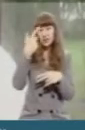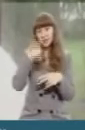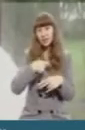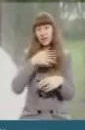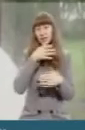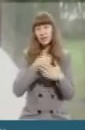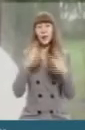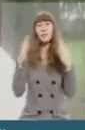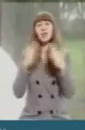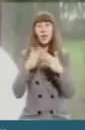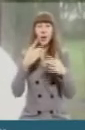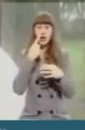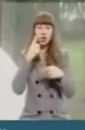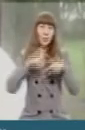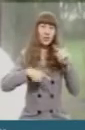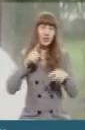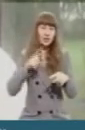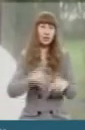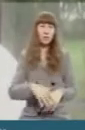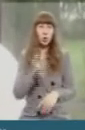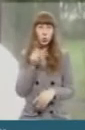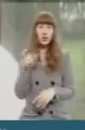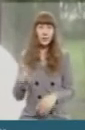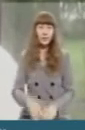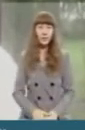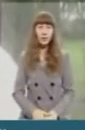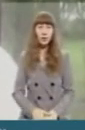своим домашним, близким, родным,